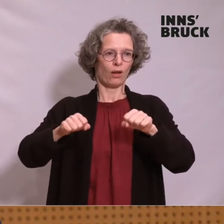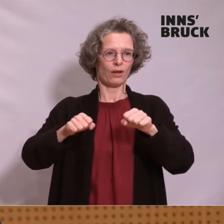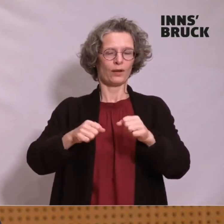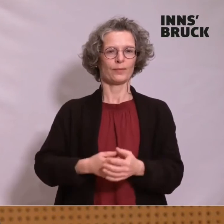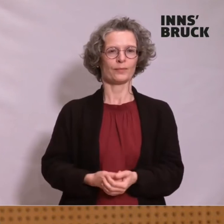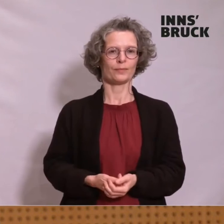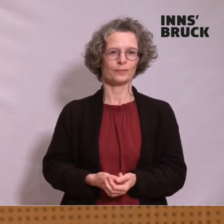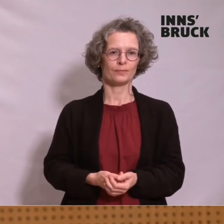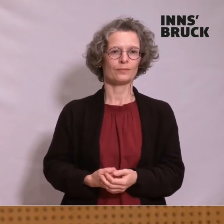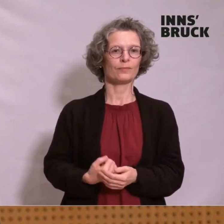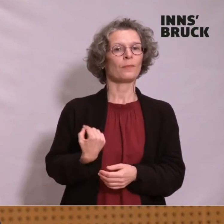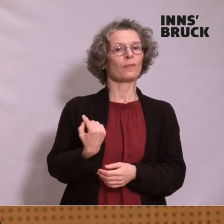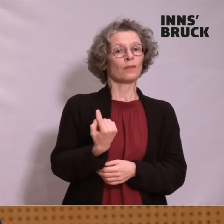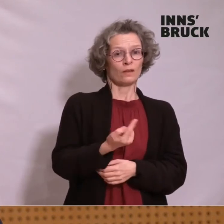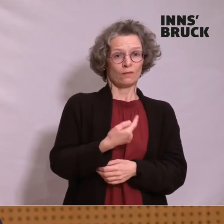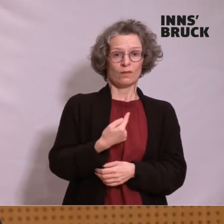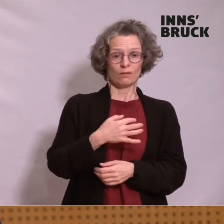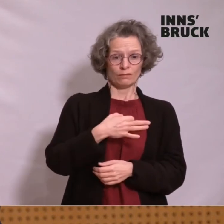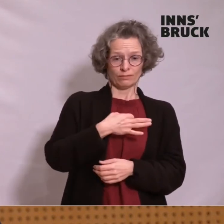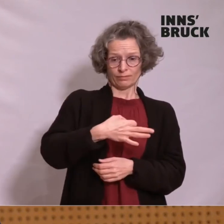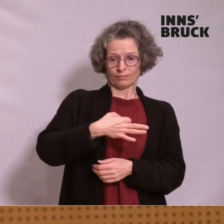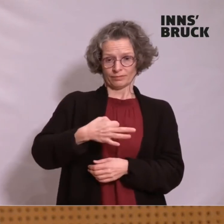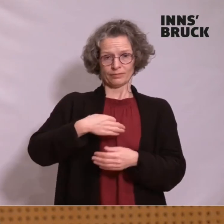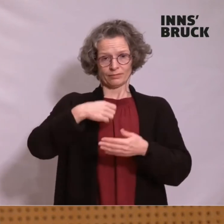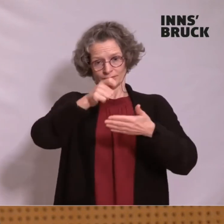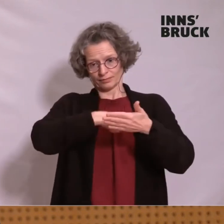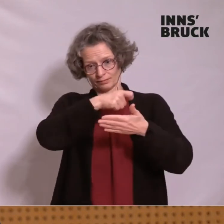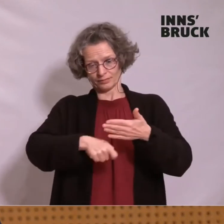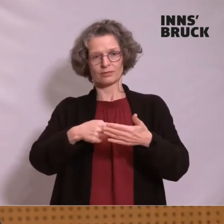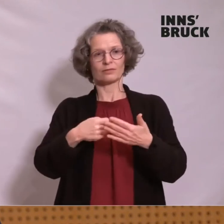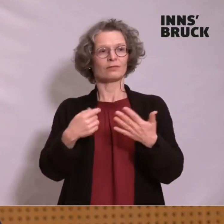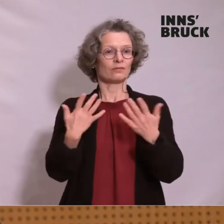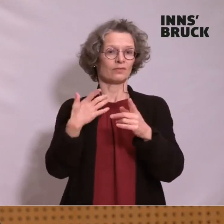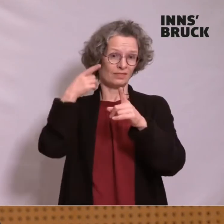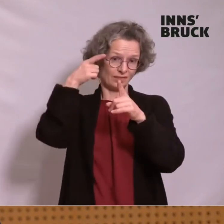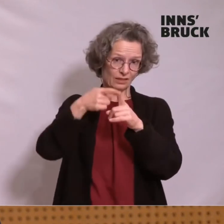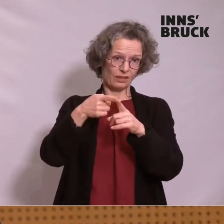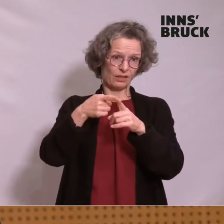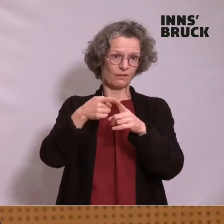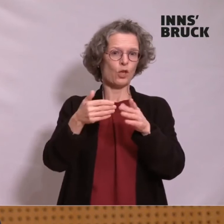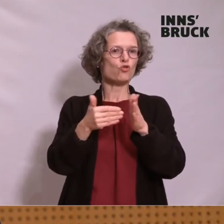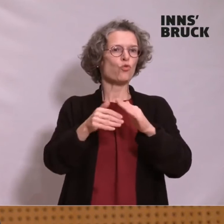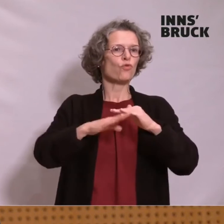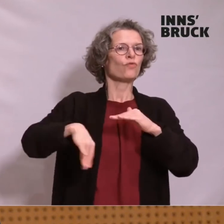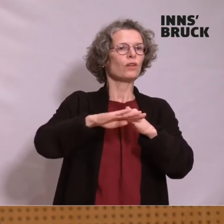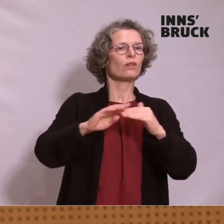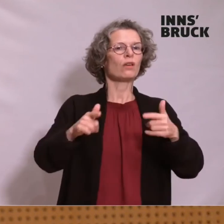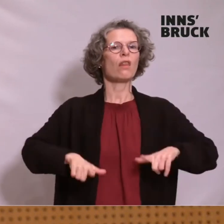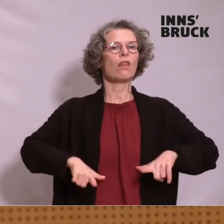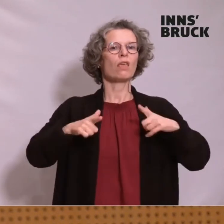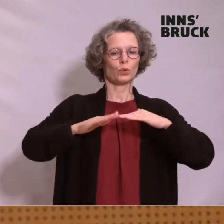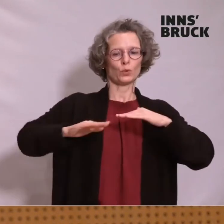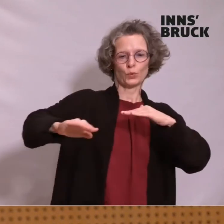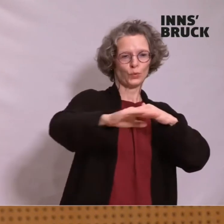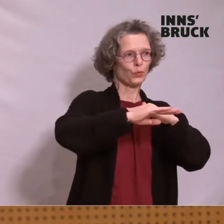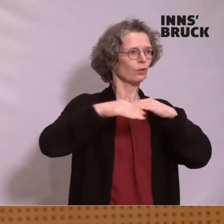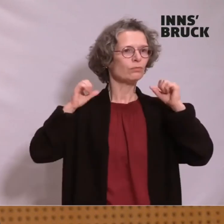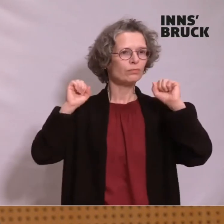Wir sind gewählt, um notwendige Lebensgrundlagen zu gestalten, für die Menschen,